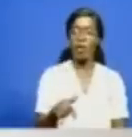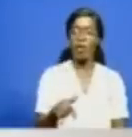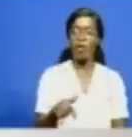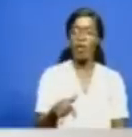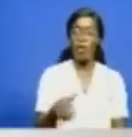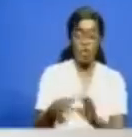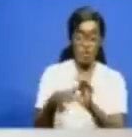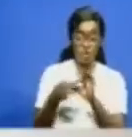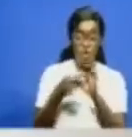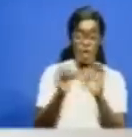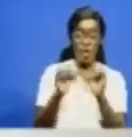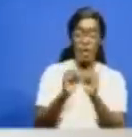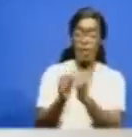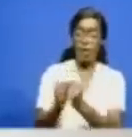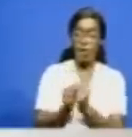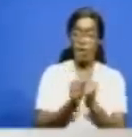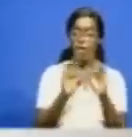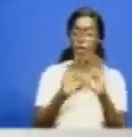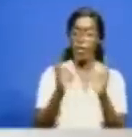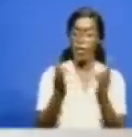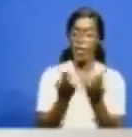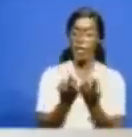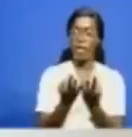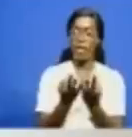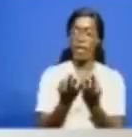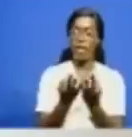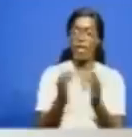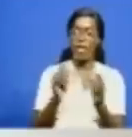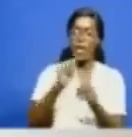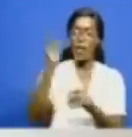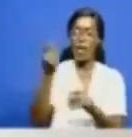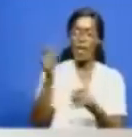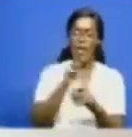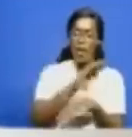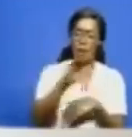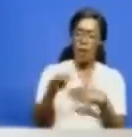kuungana pamoja na familia na Wakenya wote